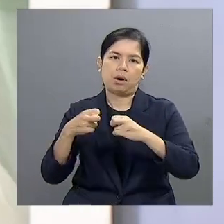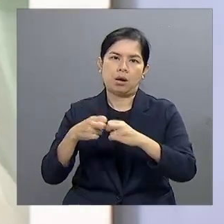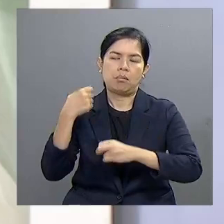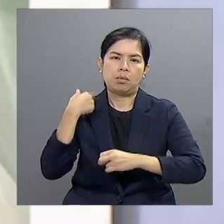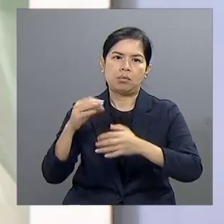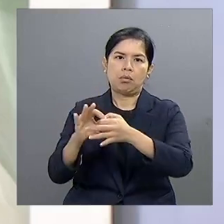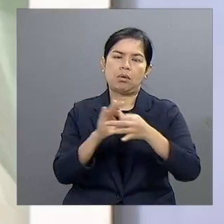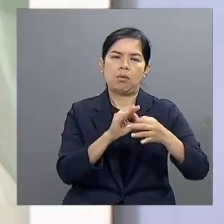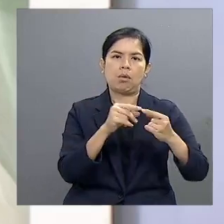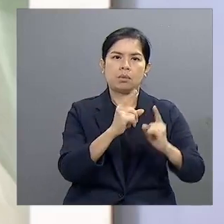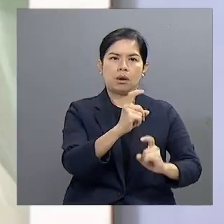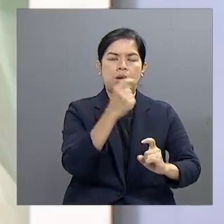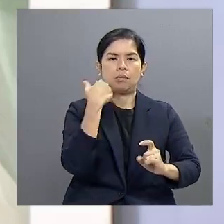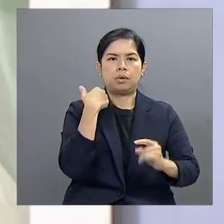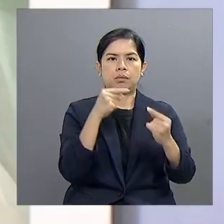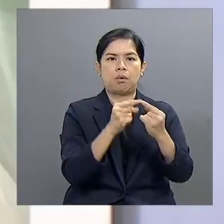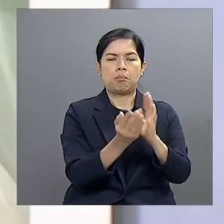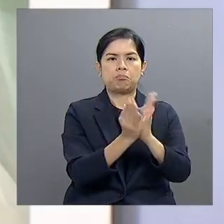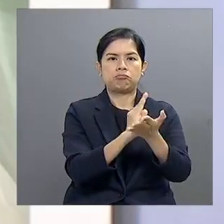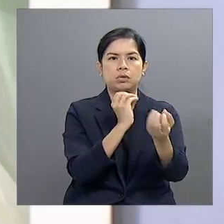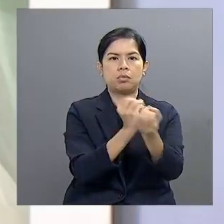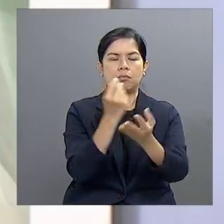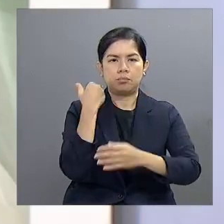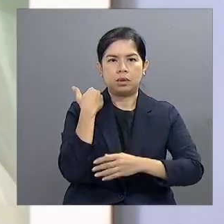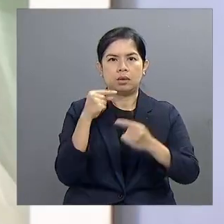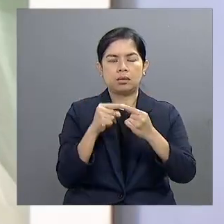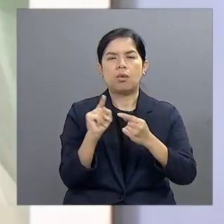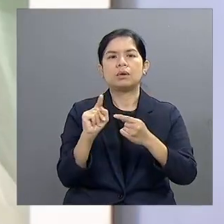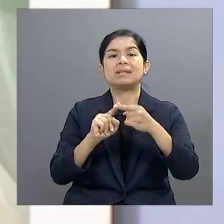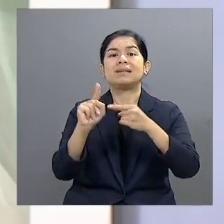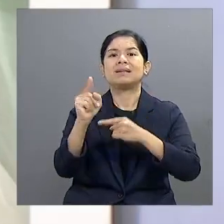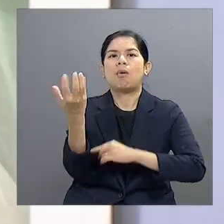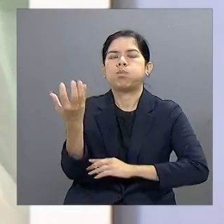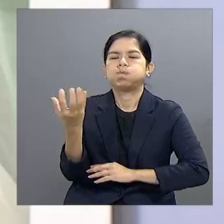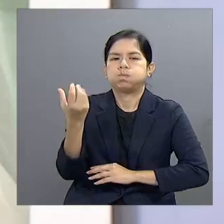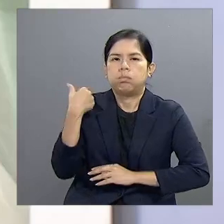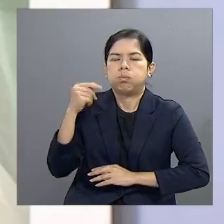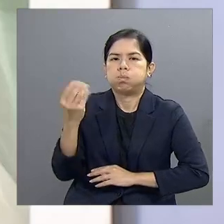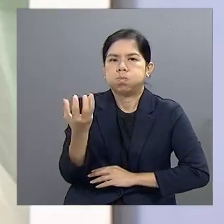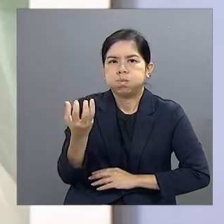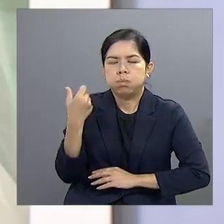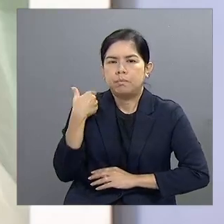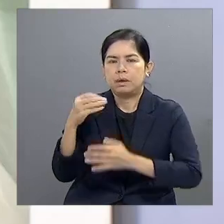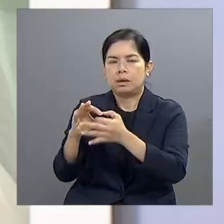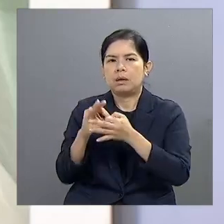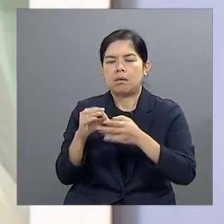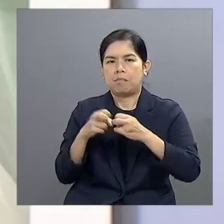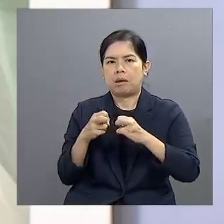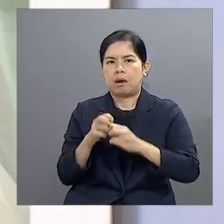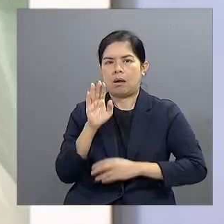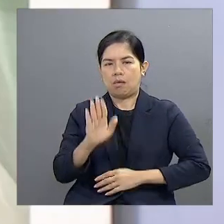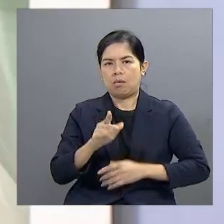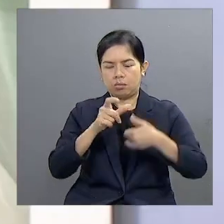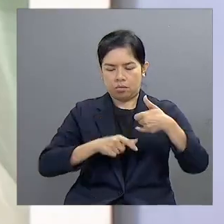เกิดโรคได้ง่ายหนึ่งในนั้นก็คือโรคอ้วนค่ะที่เป็นผลกระทบโดยตรงต่อระบบเผาผลาญในร่างกายส่งผลให้ระดับน้ำตาล